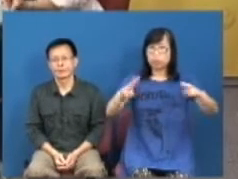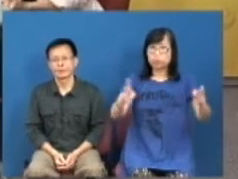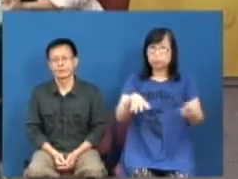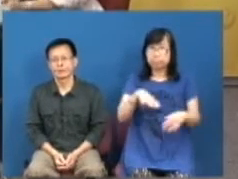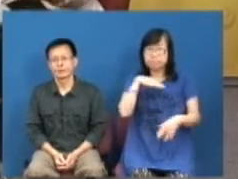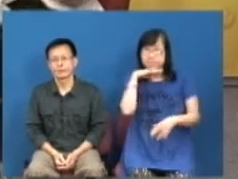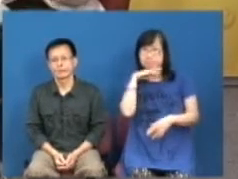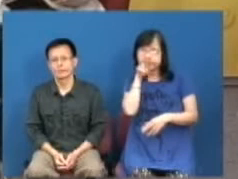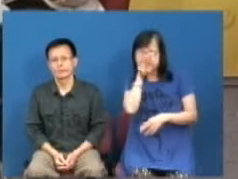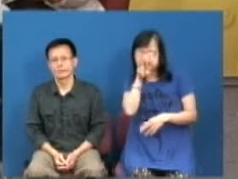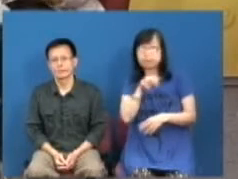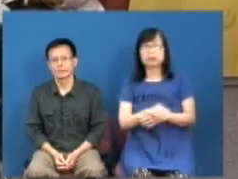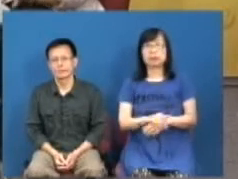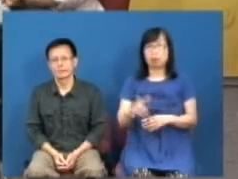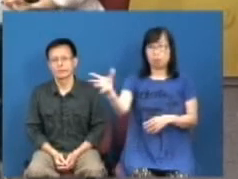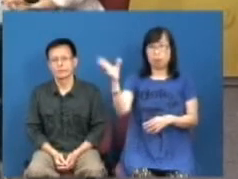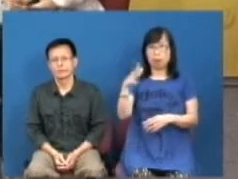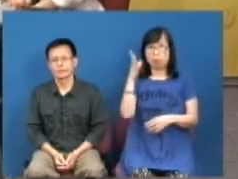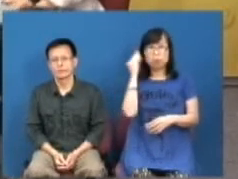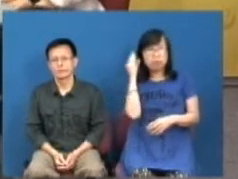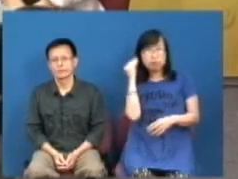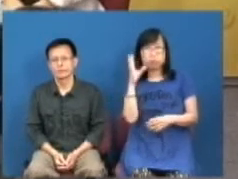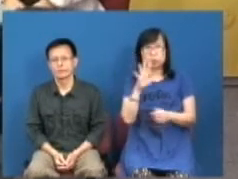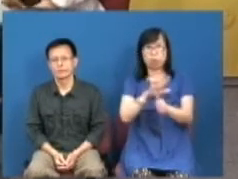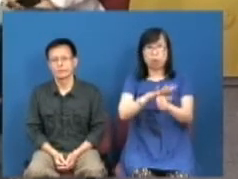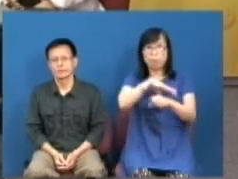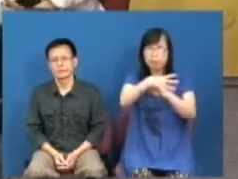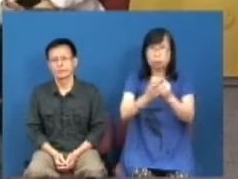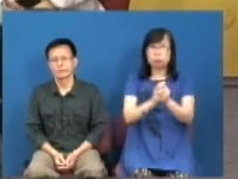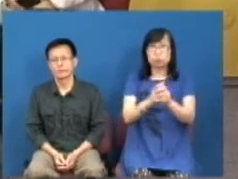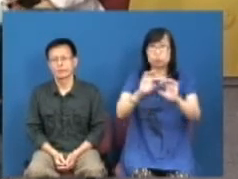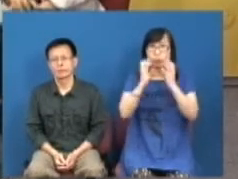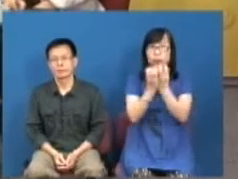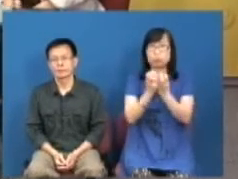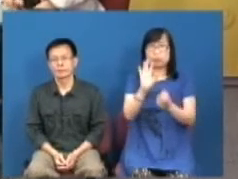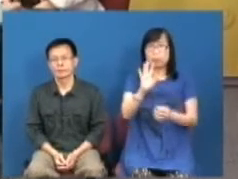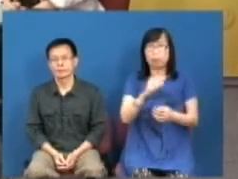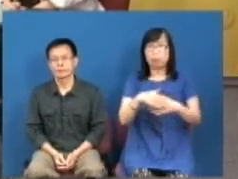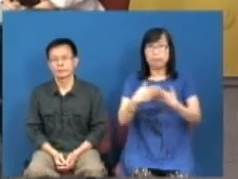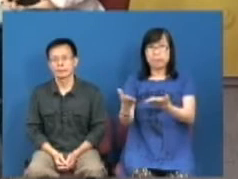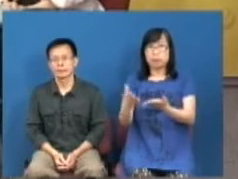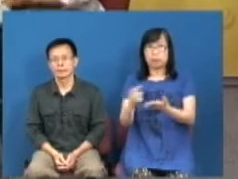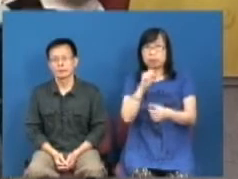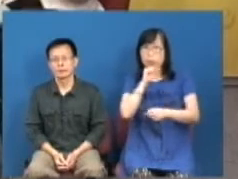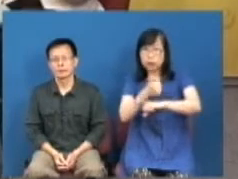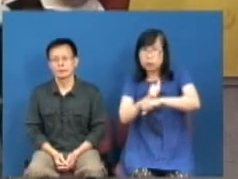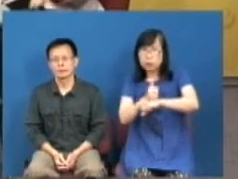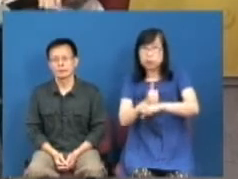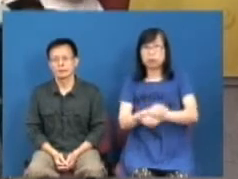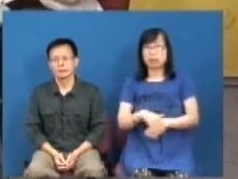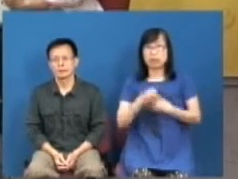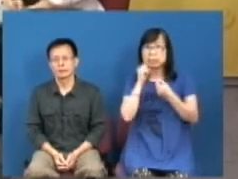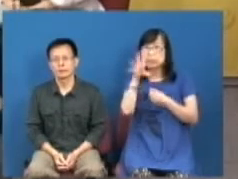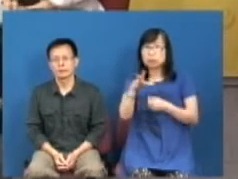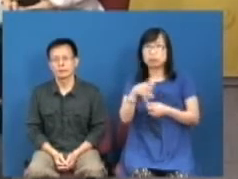喎。咁早前咧，我聽到啲環保組織就話啦，不如唔好俾佢有機可乘啦，不如叫政府同佢